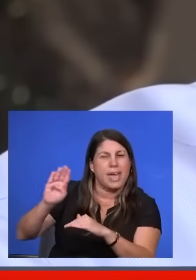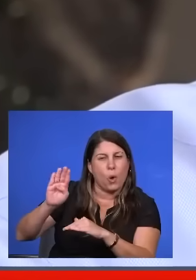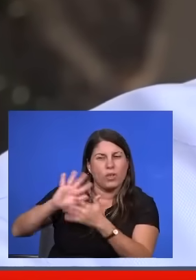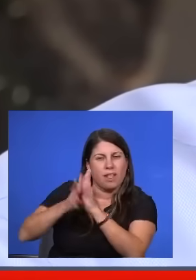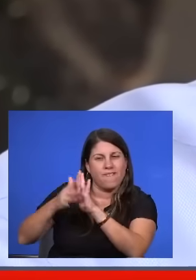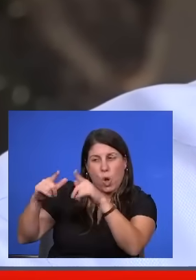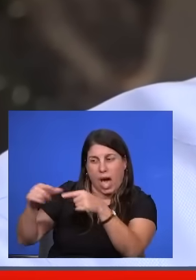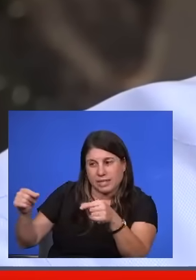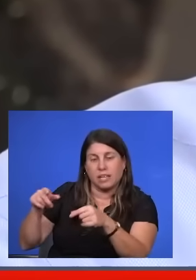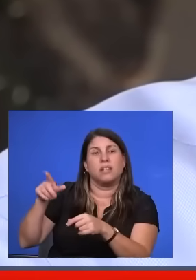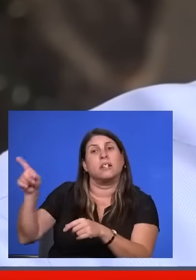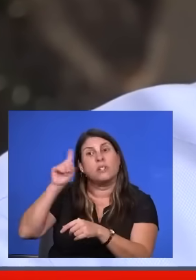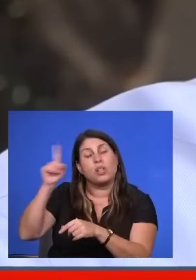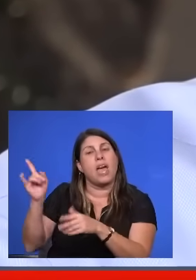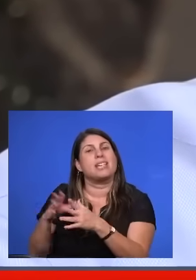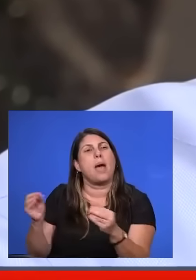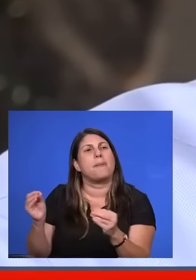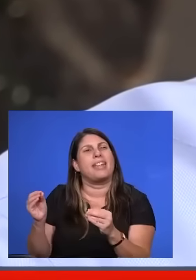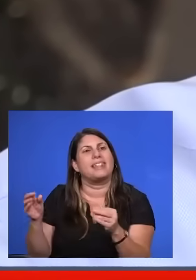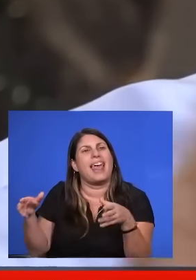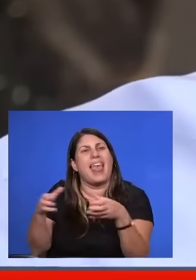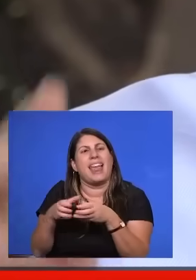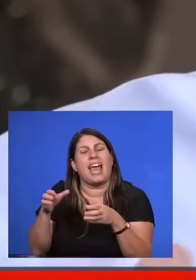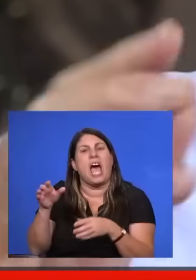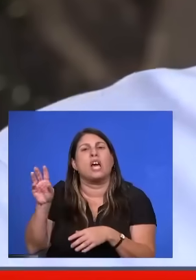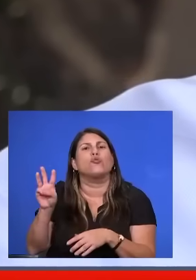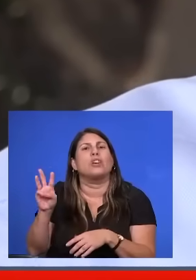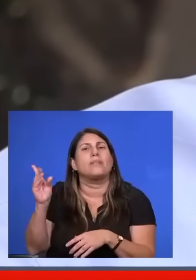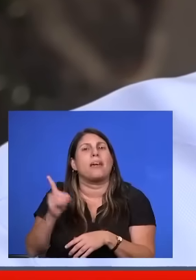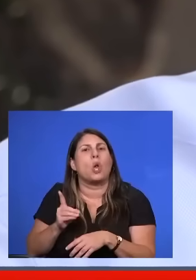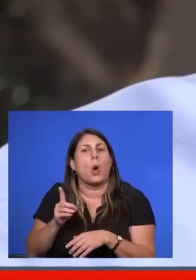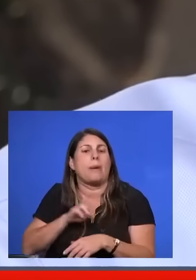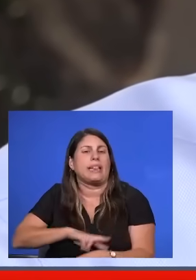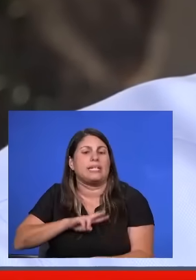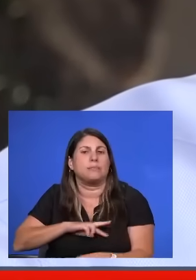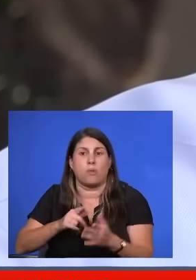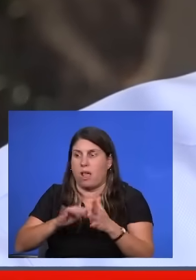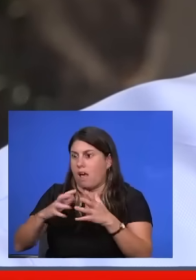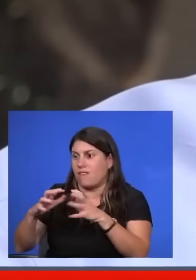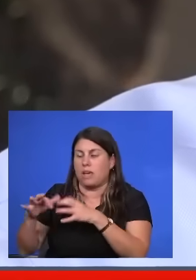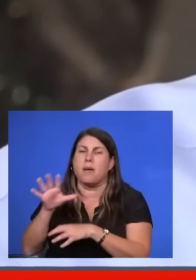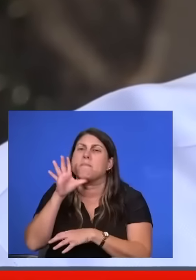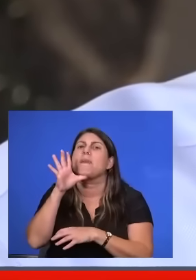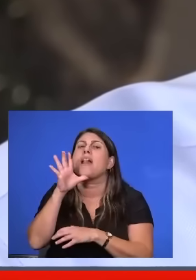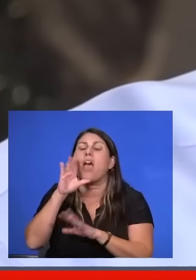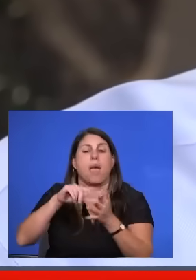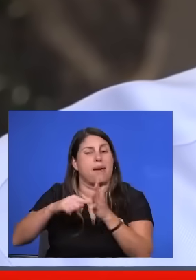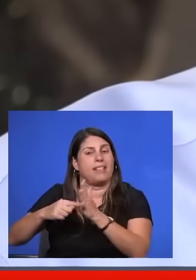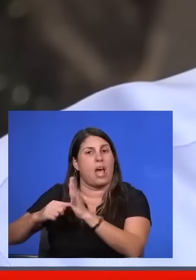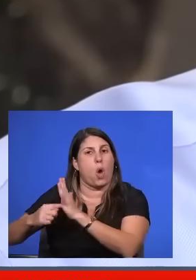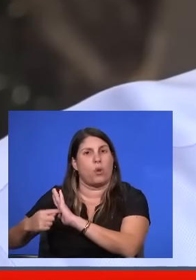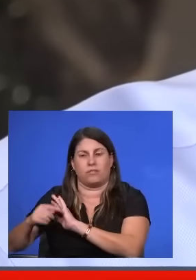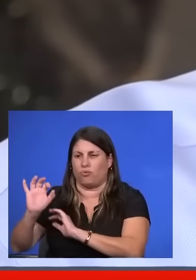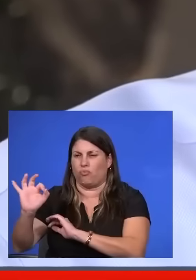השיעית בדרום, שהוא אחראי עליה תסבול סבל רב, כי כל הכפרים מלאים מטרות של חיזבאללה. וישראל